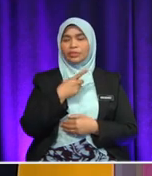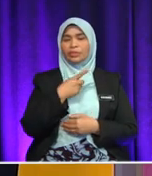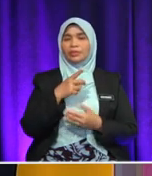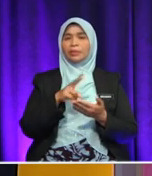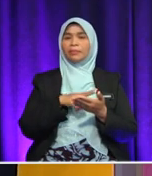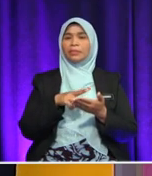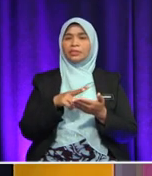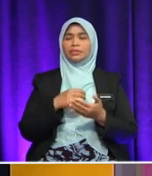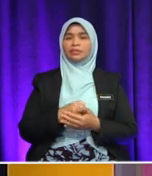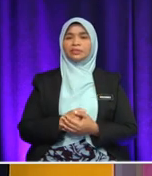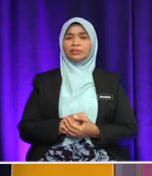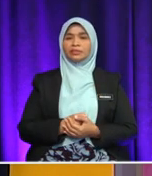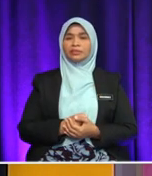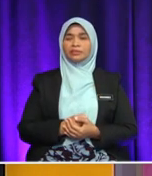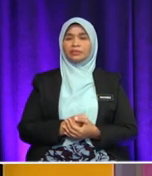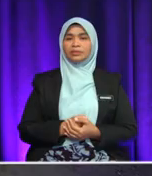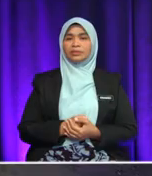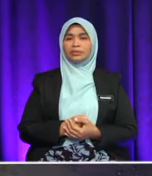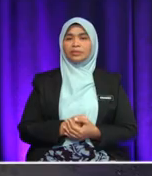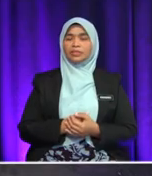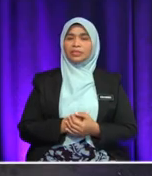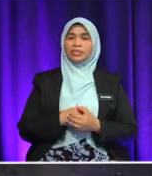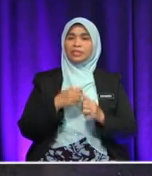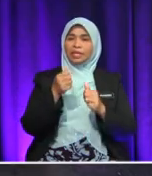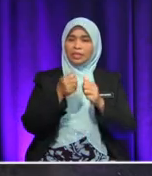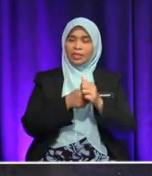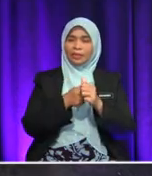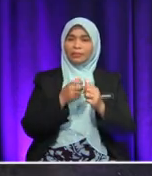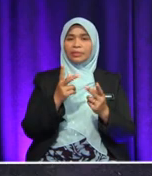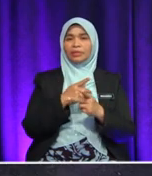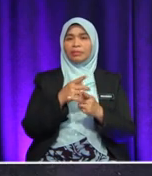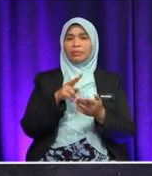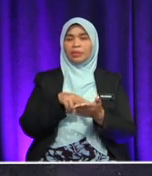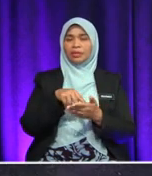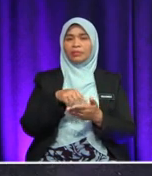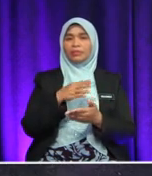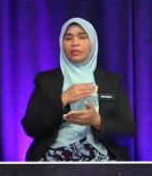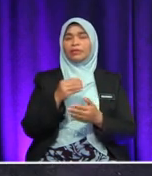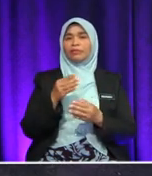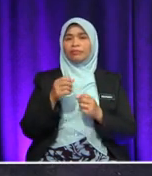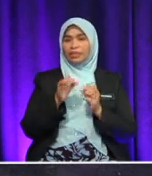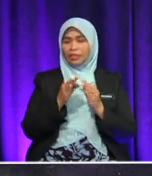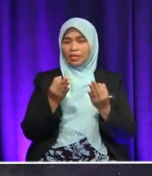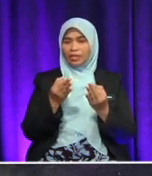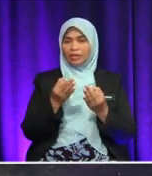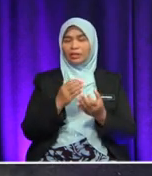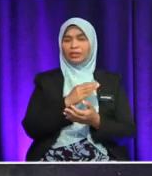Sunnah Tasbih tadi masuk al-fatihah baru